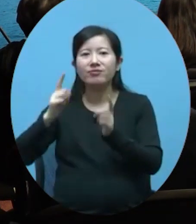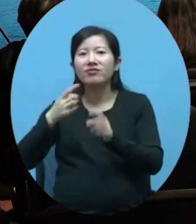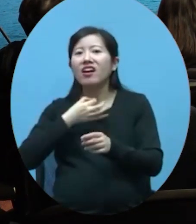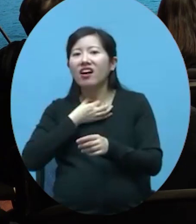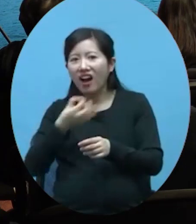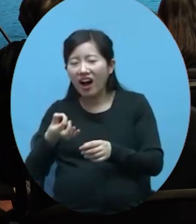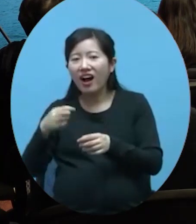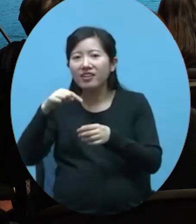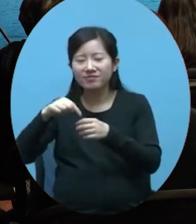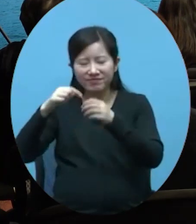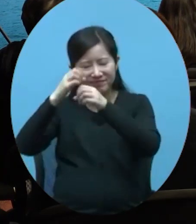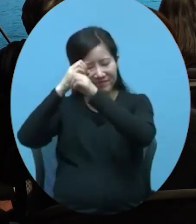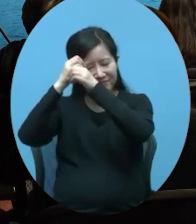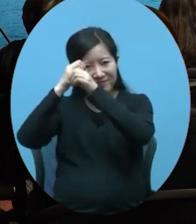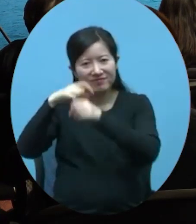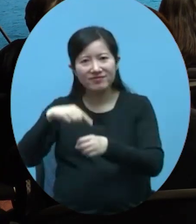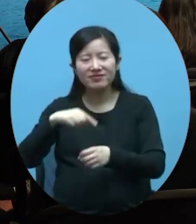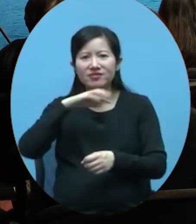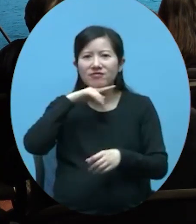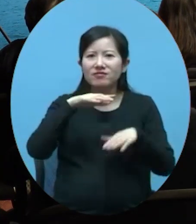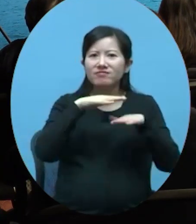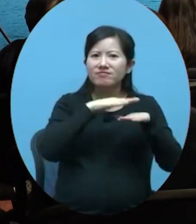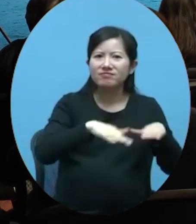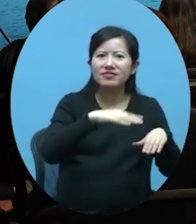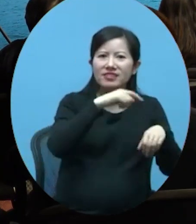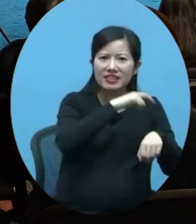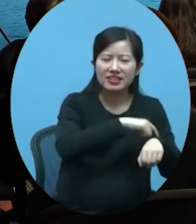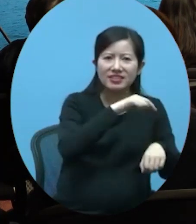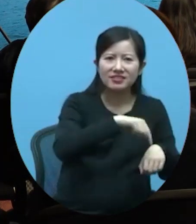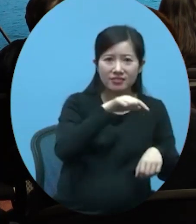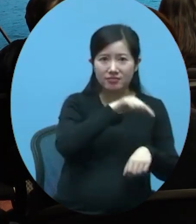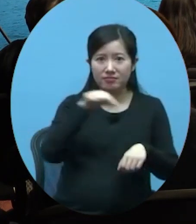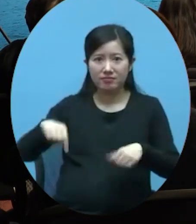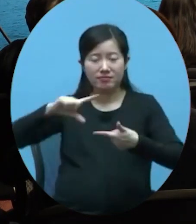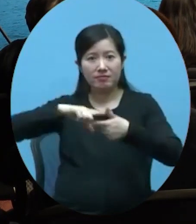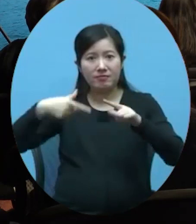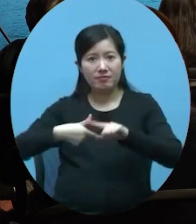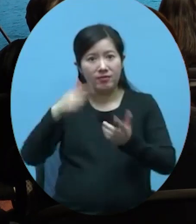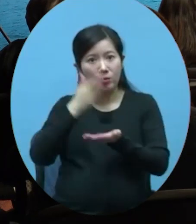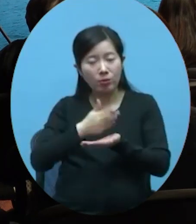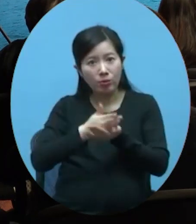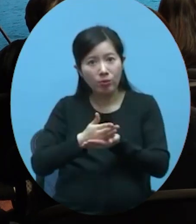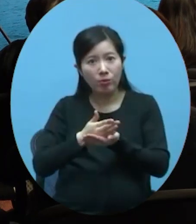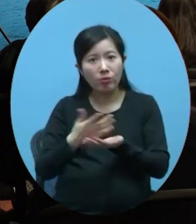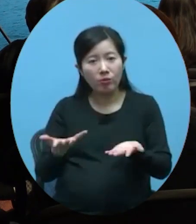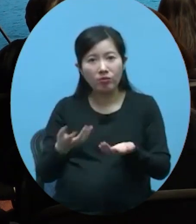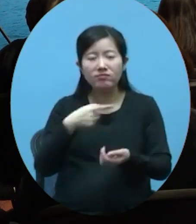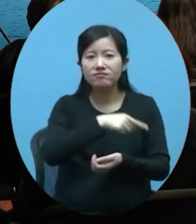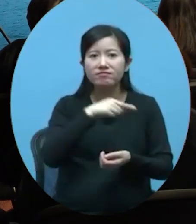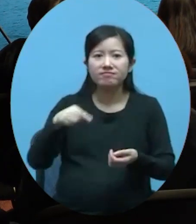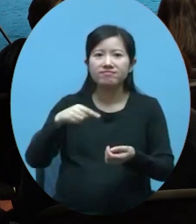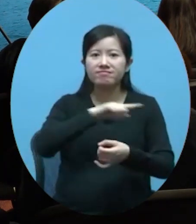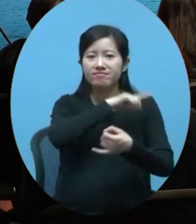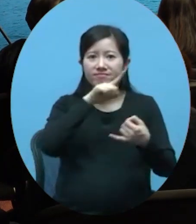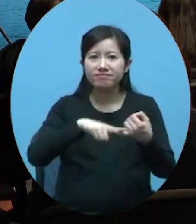化驗那想問一下其實跟平時的化驗有沒有不同呢還有它的成效又差多遠呢